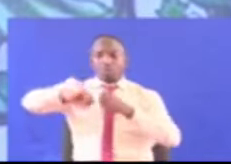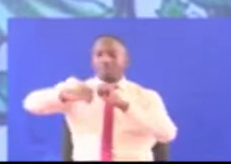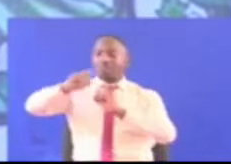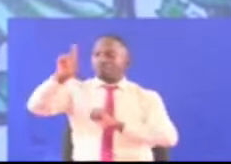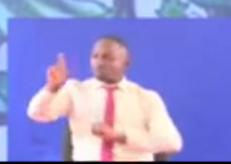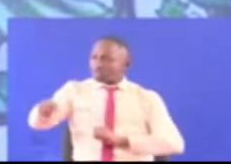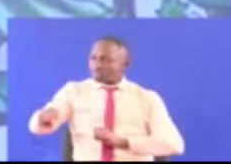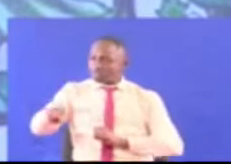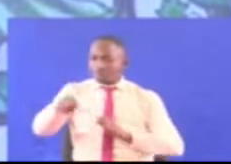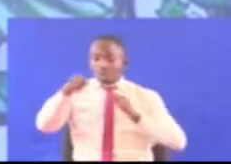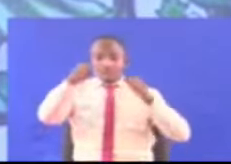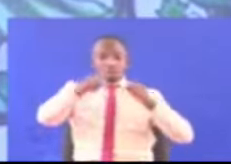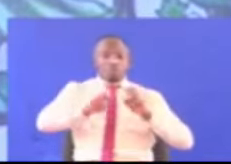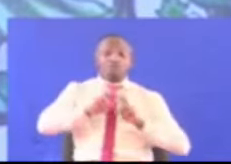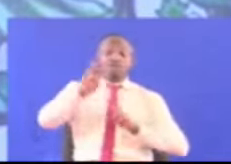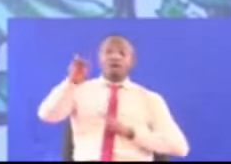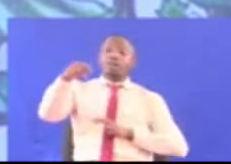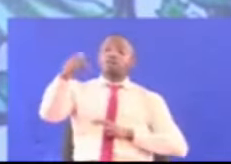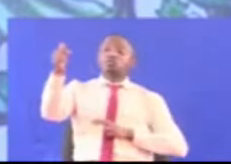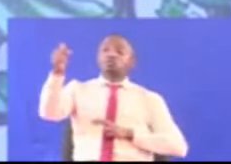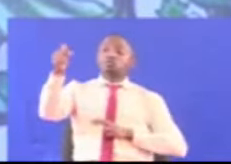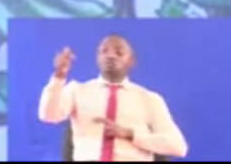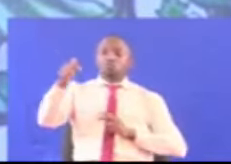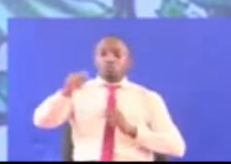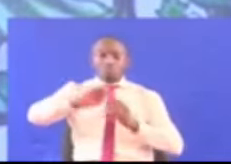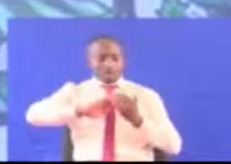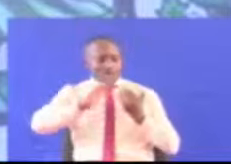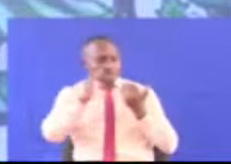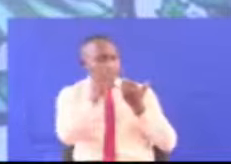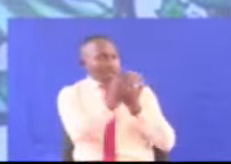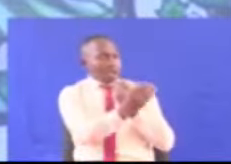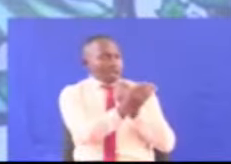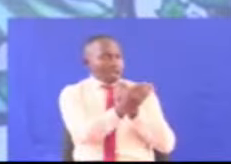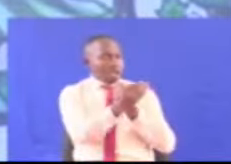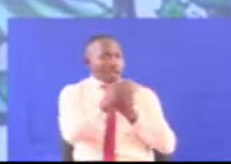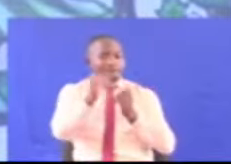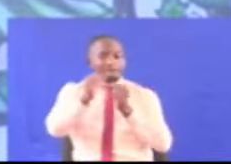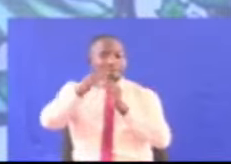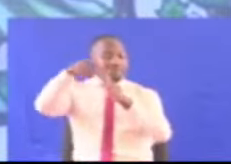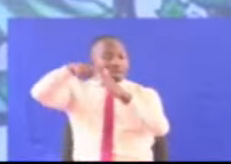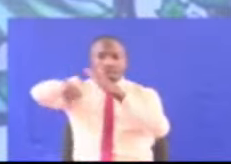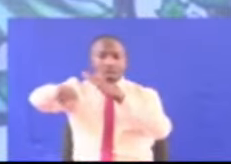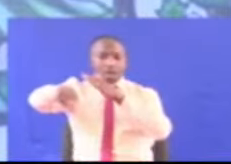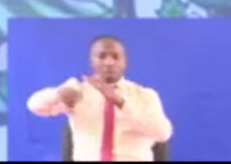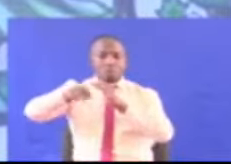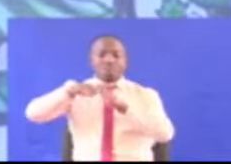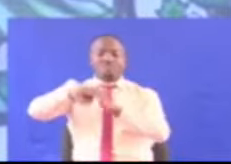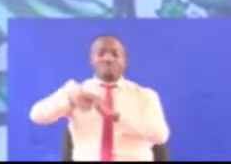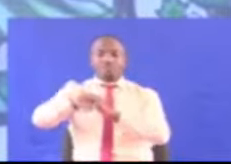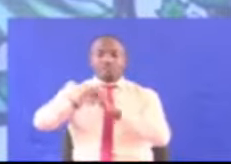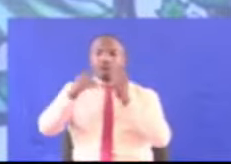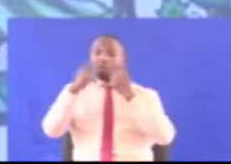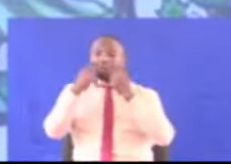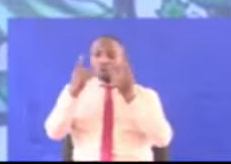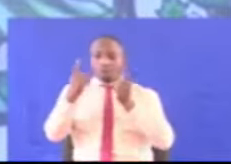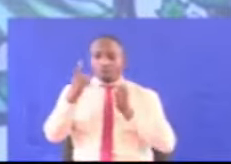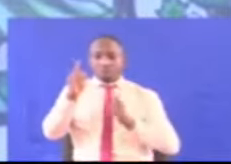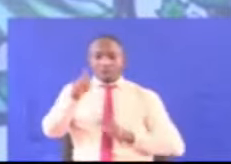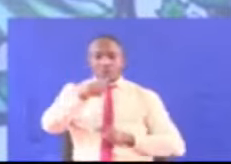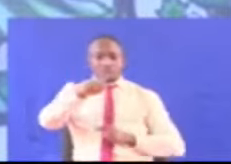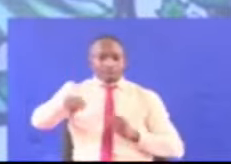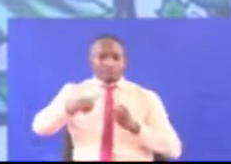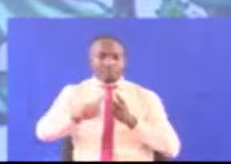changamoto. Ukiwa huku nje wanajiweka kwa sura ambayo unafikiri mambo kule yako shwari. Na ndio maana kuna watu wanapenda